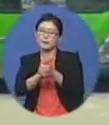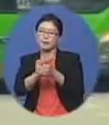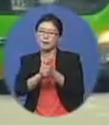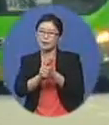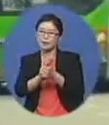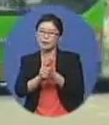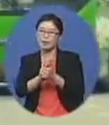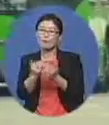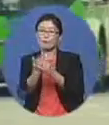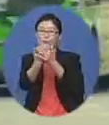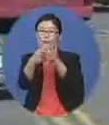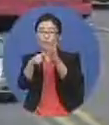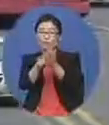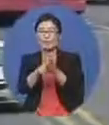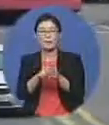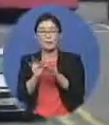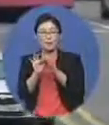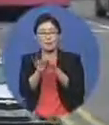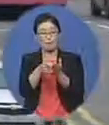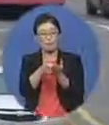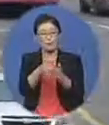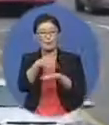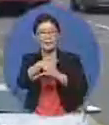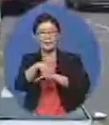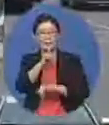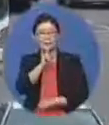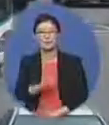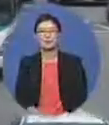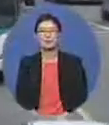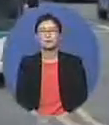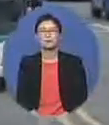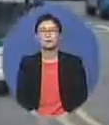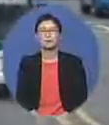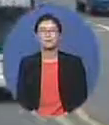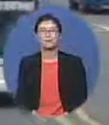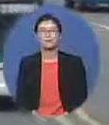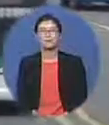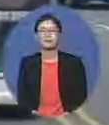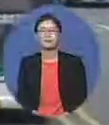지속적으로 추진하겠다고 밝혔습니다. 복지TV 뉴스 김소연입니다.